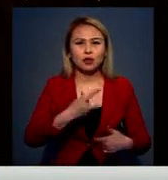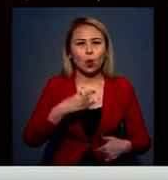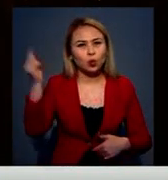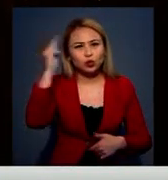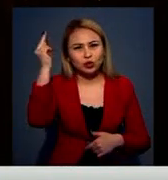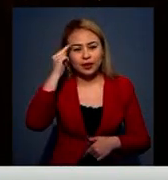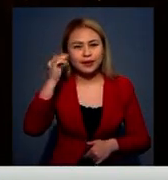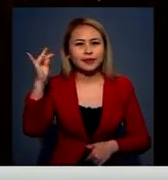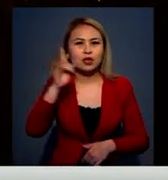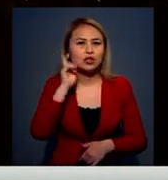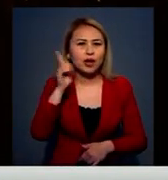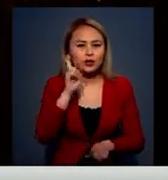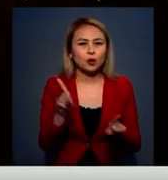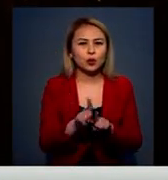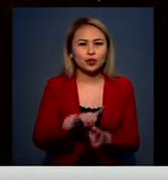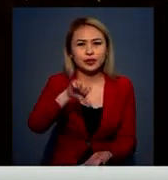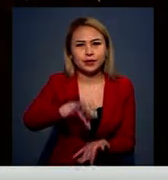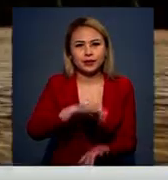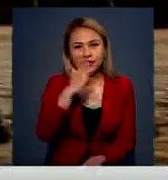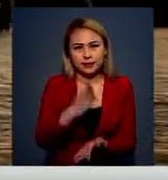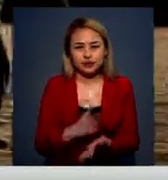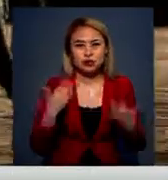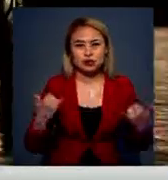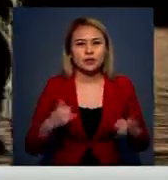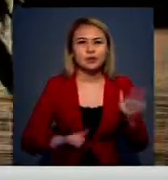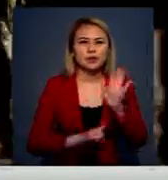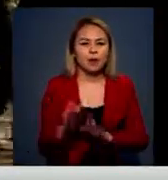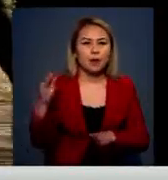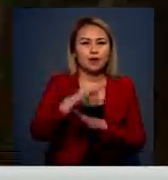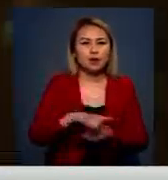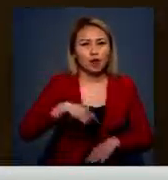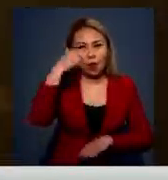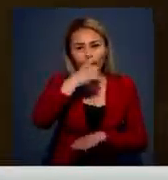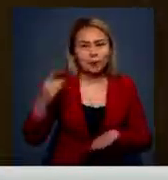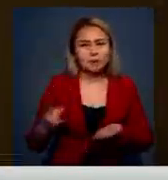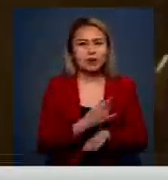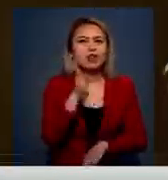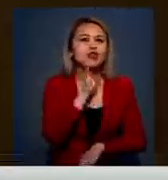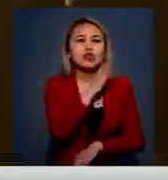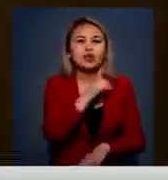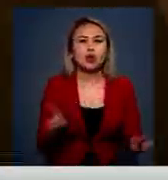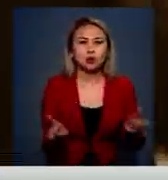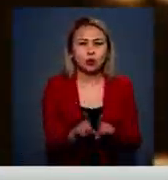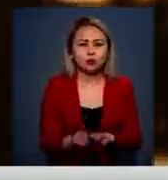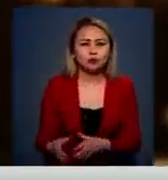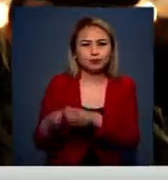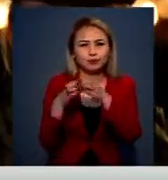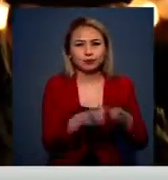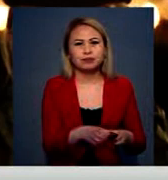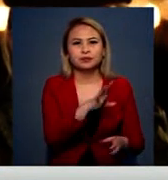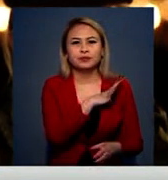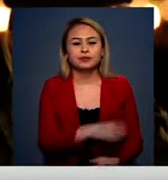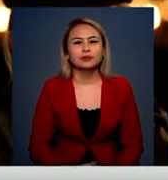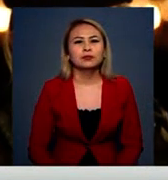училищеде білім алып жатқан жас жауынгерлер де бар. Құрметті қарауылдың қатарына биыл алғаш рет әйелдерден жасақталған рота қосылды.